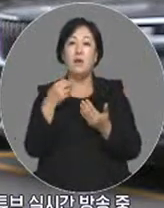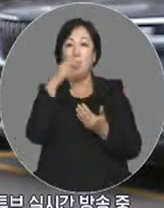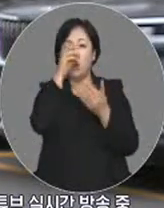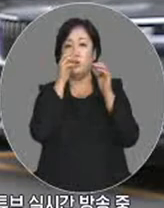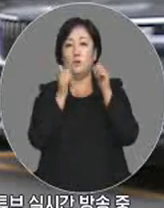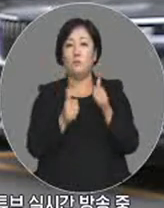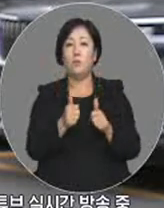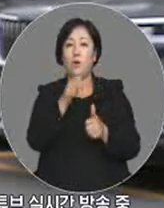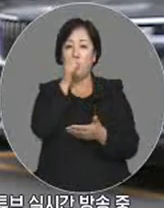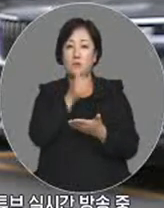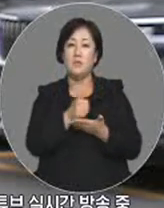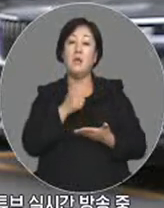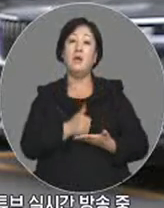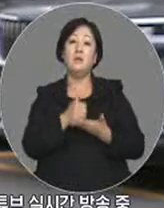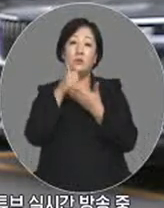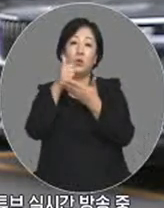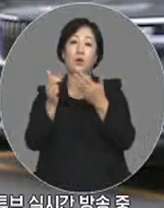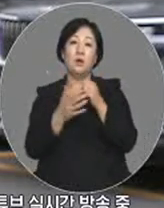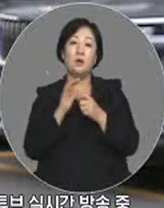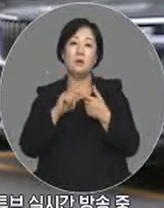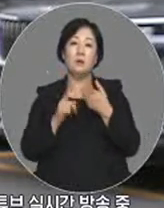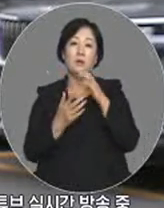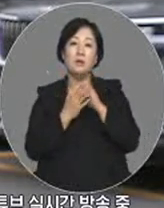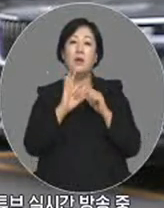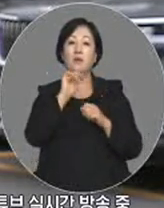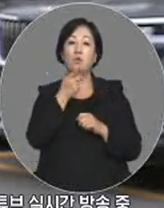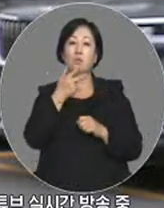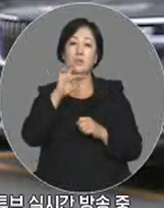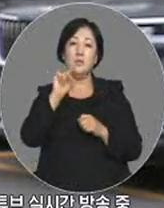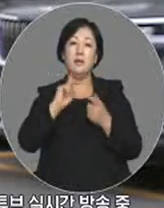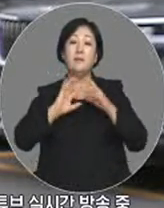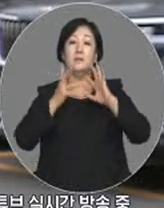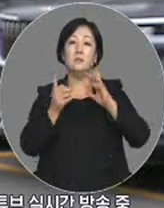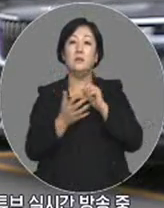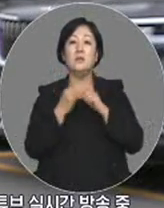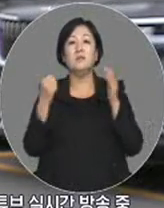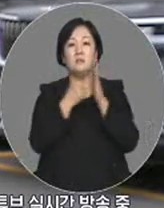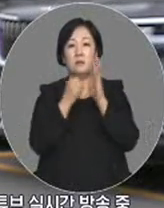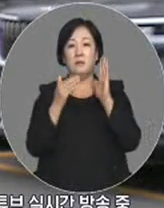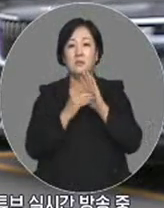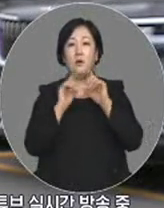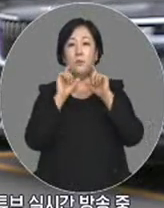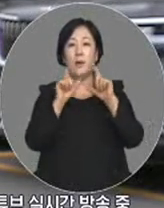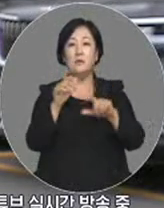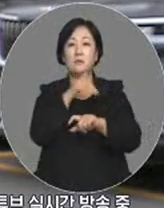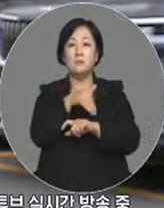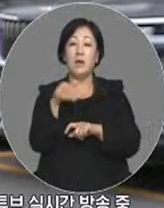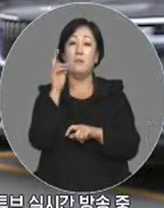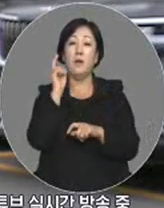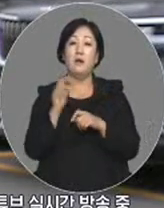범죄인 인도 심사를 거쳐 뉴질랜드 측 송환 여부가 결정될 방침입니다. UBC 뉴스 배윤주입니다.